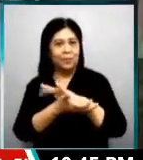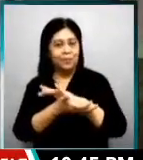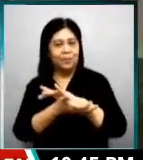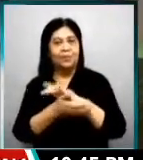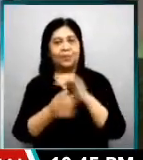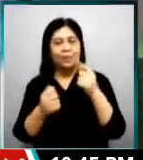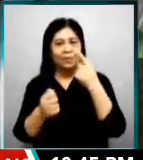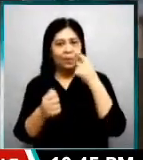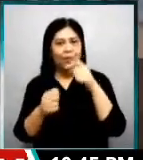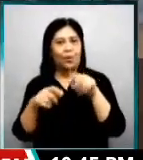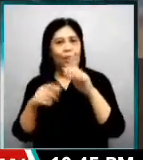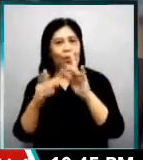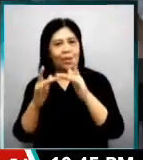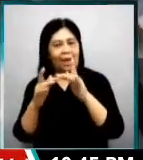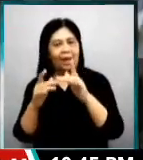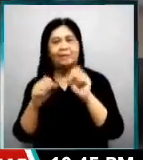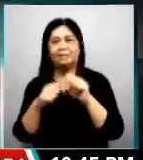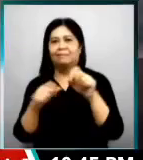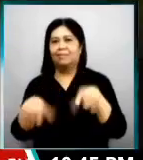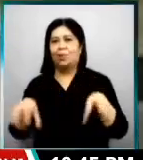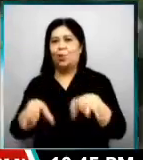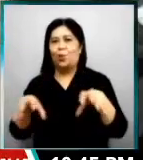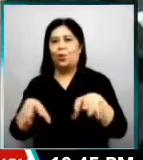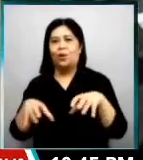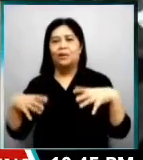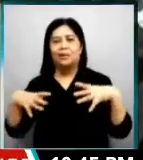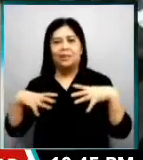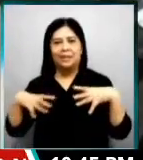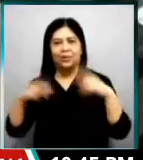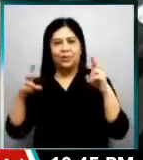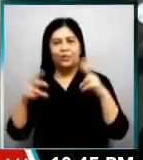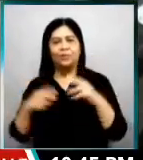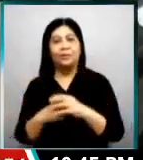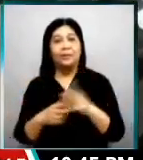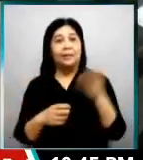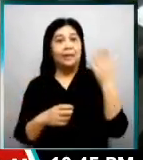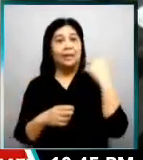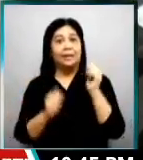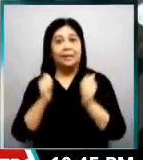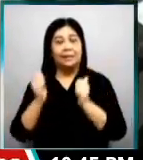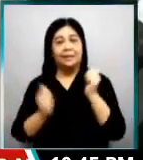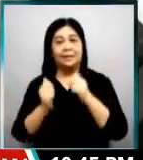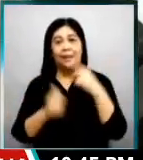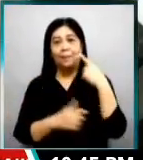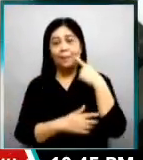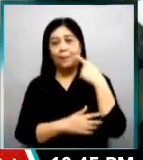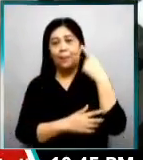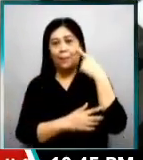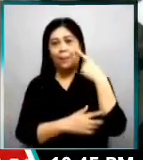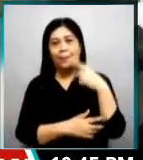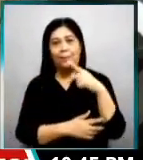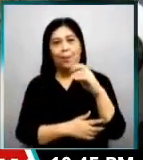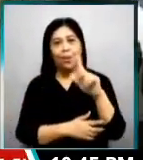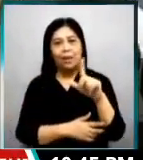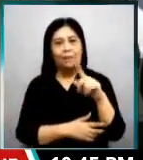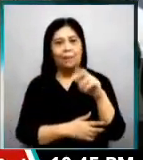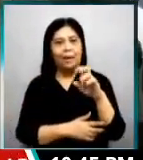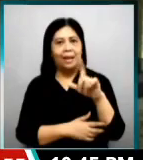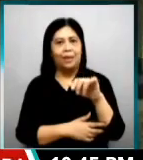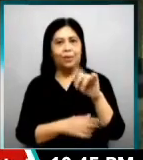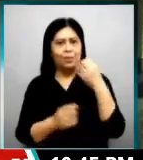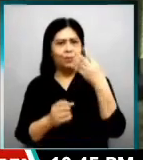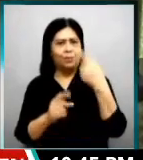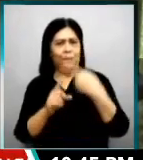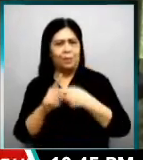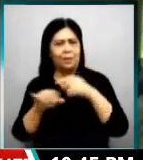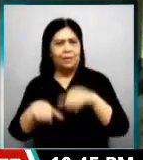sa isla. Workation, ika nga. Ang dating aktresa si Paula Peralejo, ilang buwan na rito kasama ang asawang si Charlie